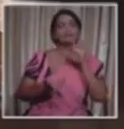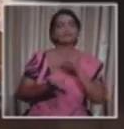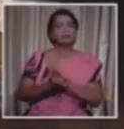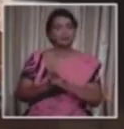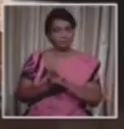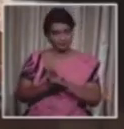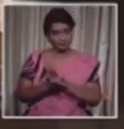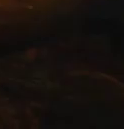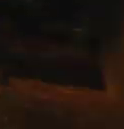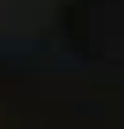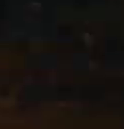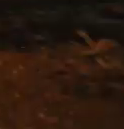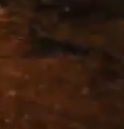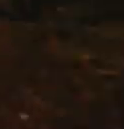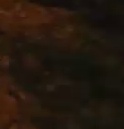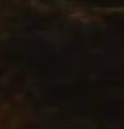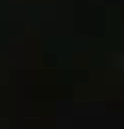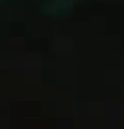කරනු ලැබිය යුතුය.